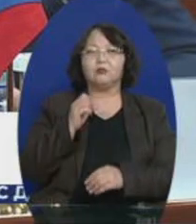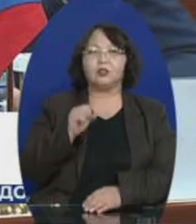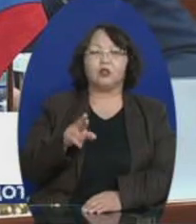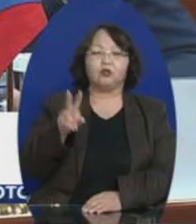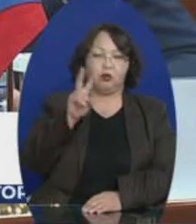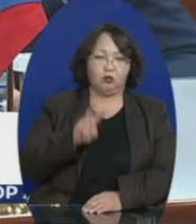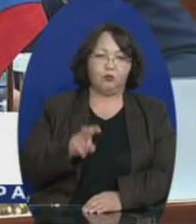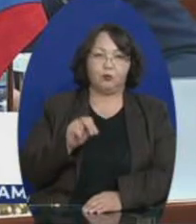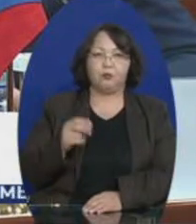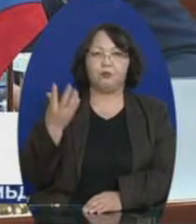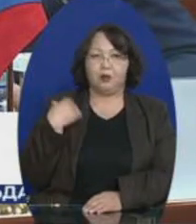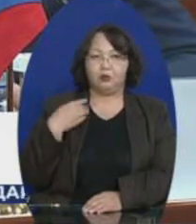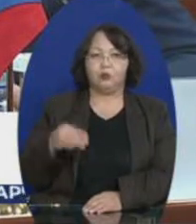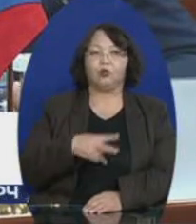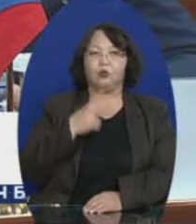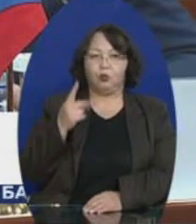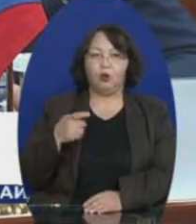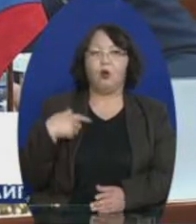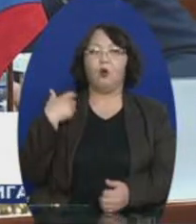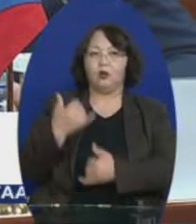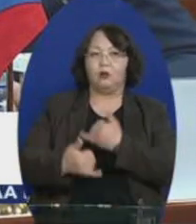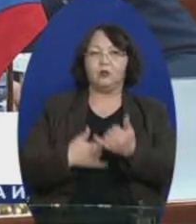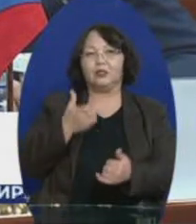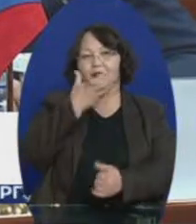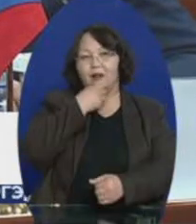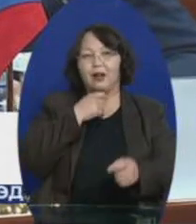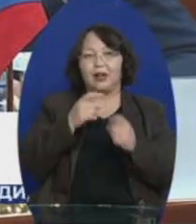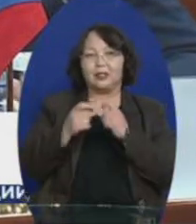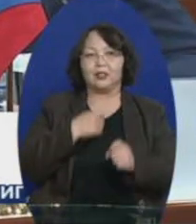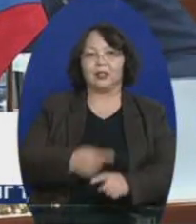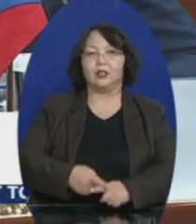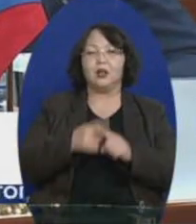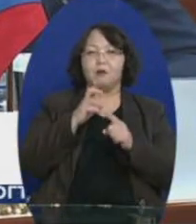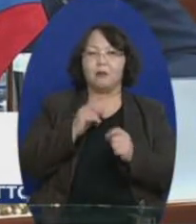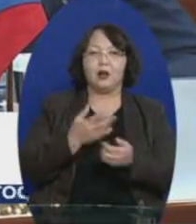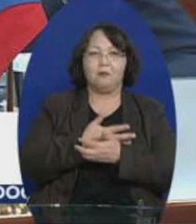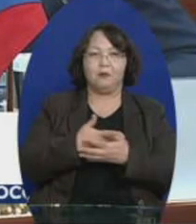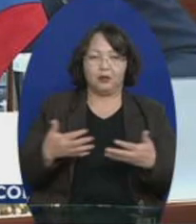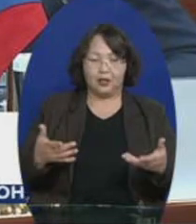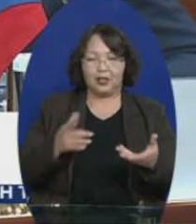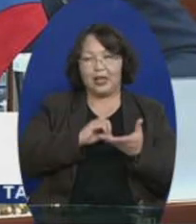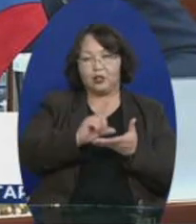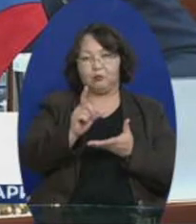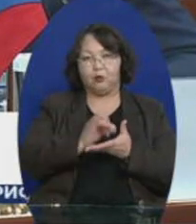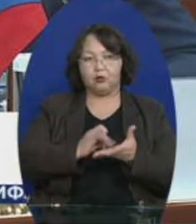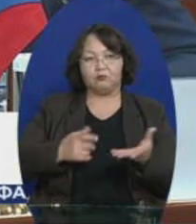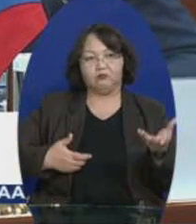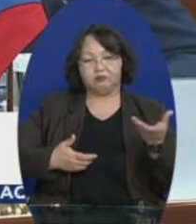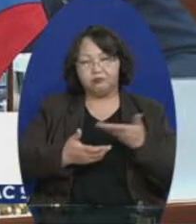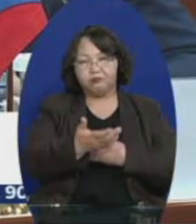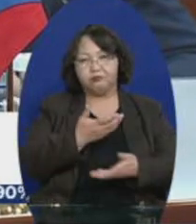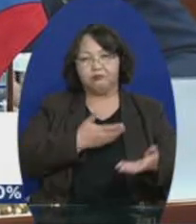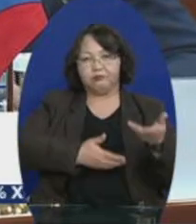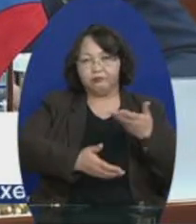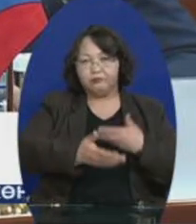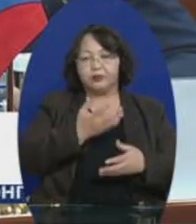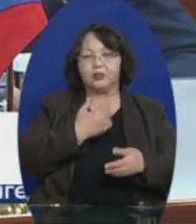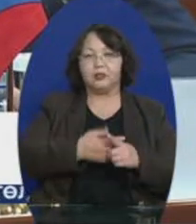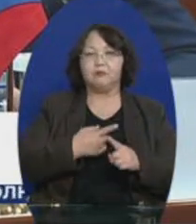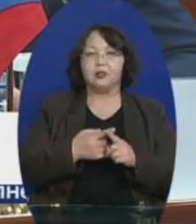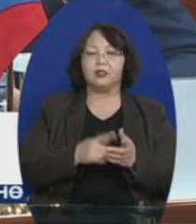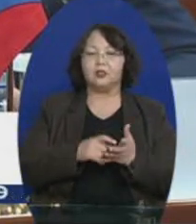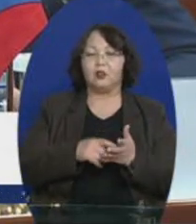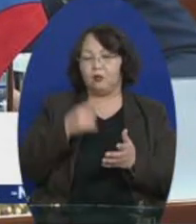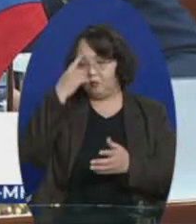бий. Тиймээс уламжлалт найрсаг харилцаагаа хөргөжүүлж бараа эргэлтийн хэмжээгээ нэмэгдүүлэх боломж бидэнд байна. Мөн манай зүгээс уул